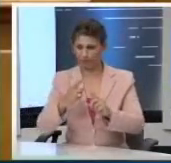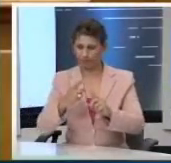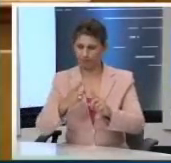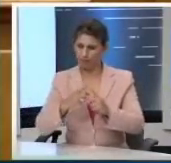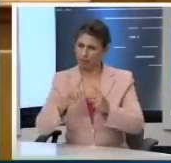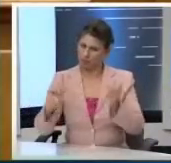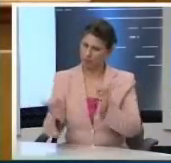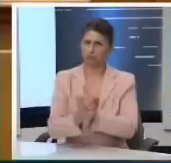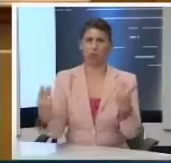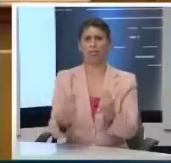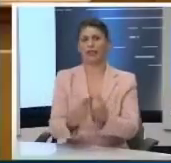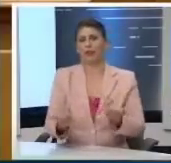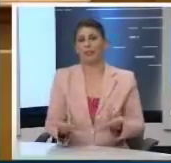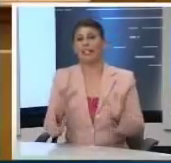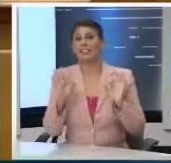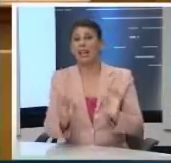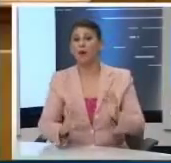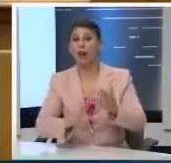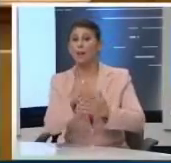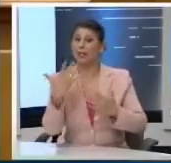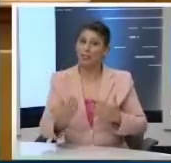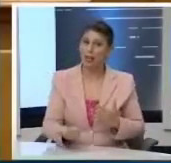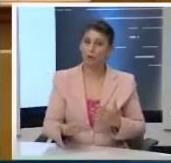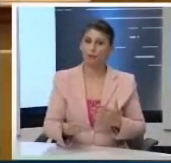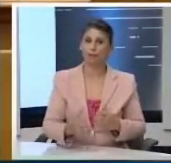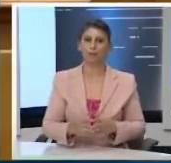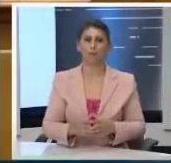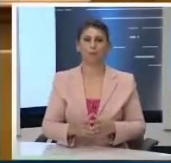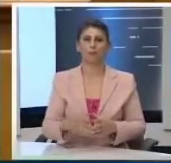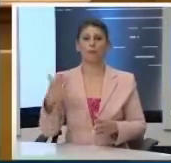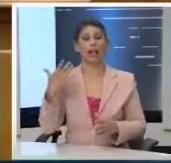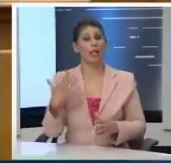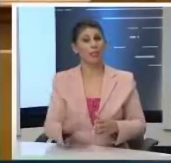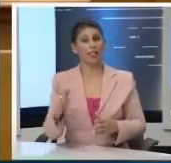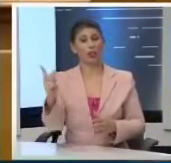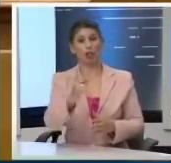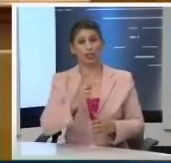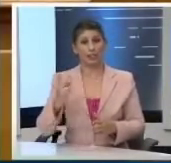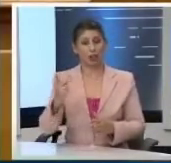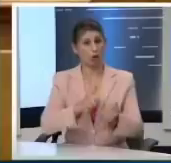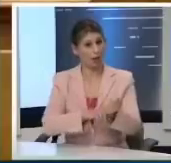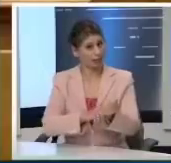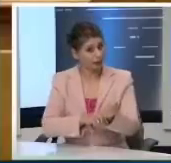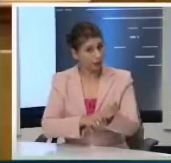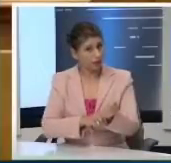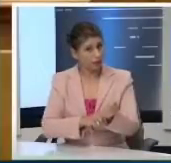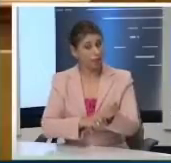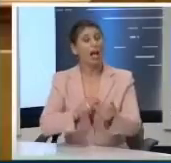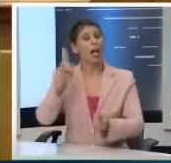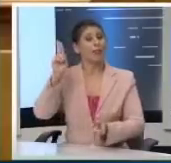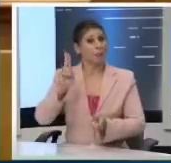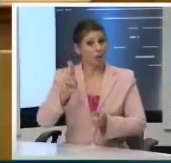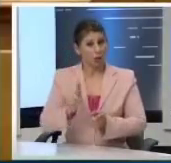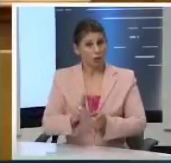αντίφαση. Τι ανάπτυξη θα έχουμε. Θα έχει το κοινωνικό χαρακτήρα. Θα